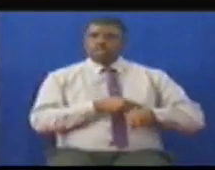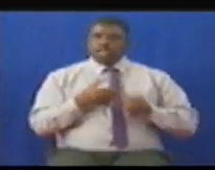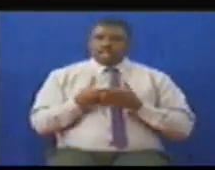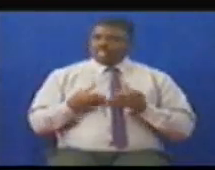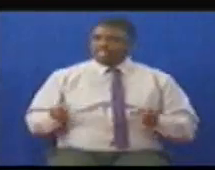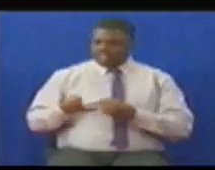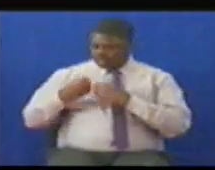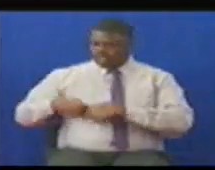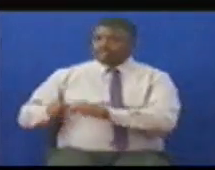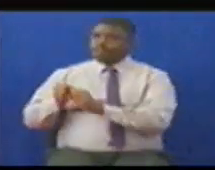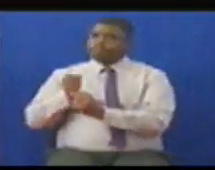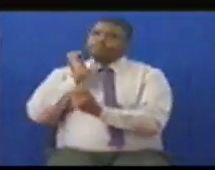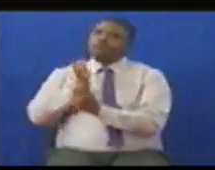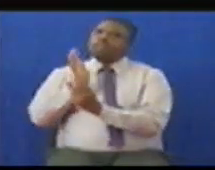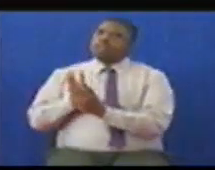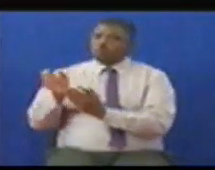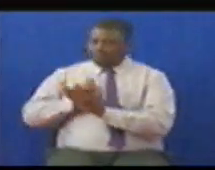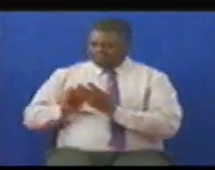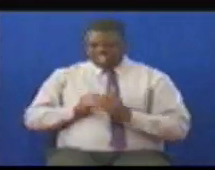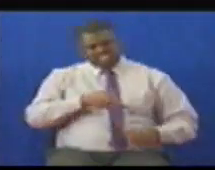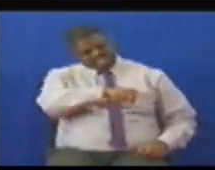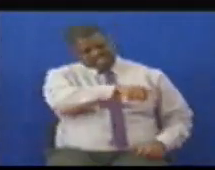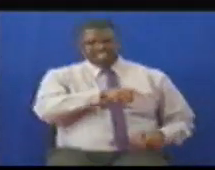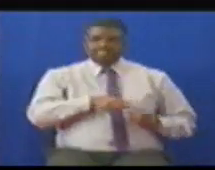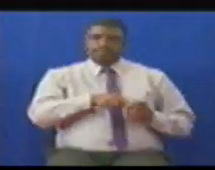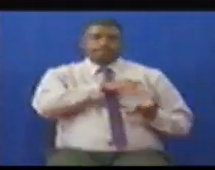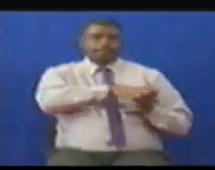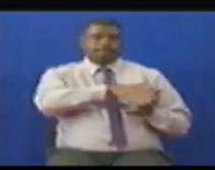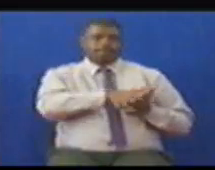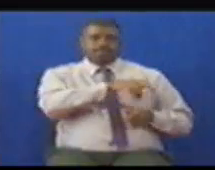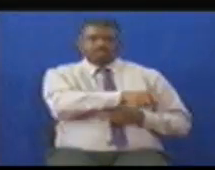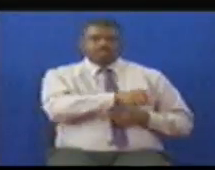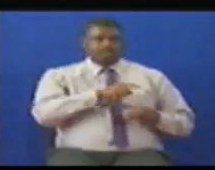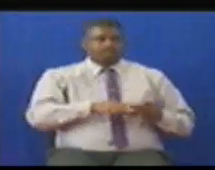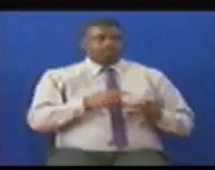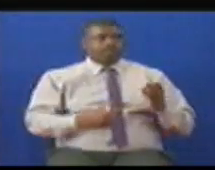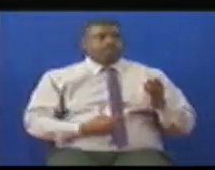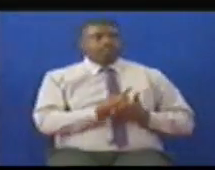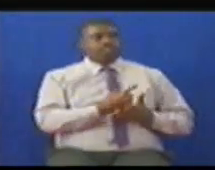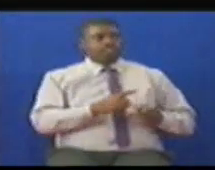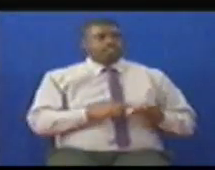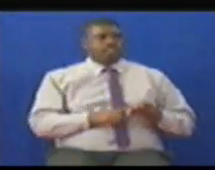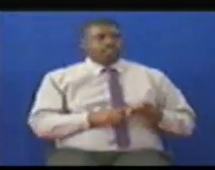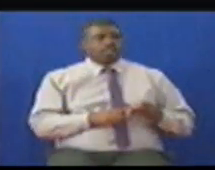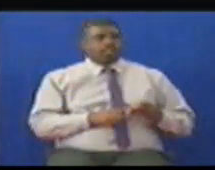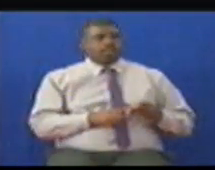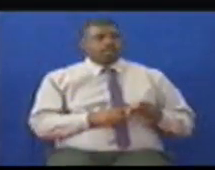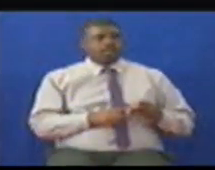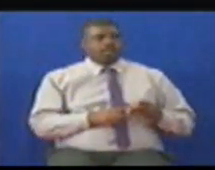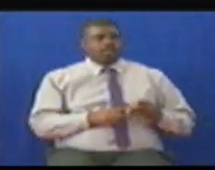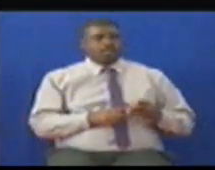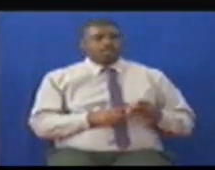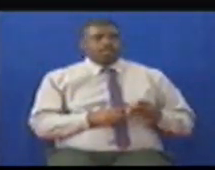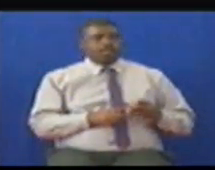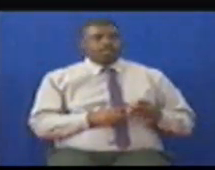wa malengo ya bajeti ya ofisi hii. Maelezo haya ni matokeo ya ulinganisho wa fedha zilizopokelewa na mafungu yaliyo chini ya